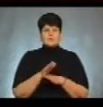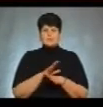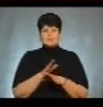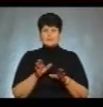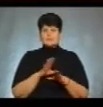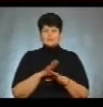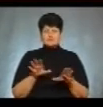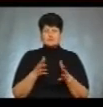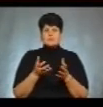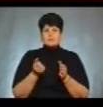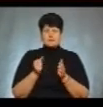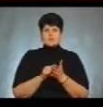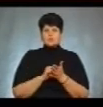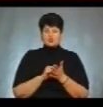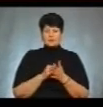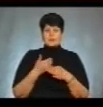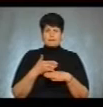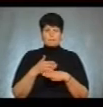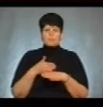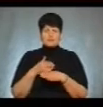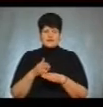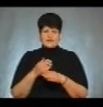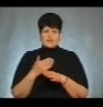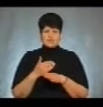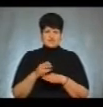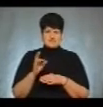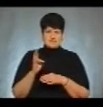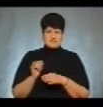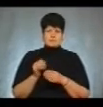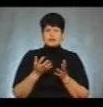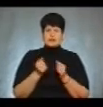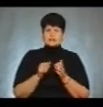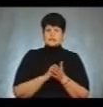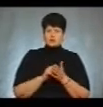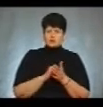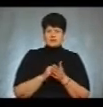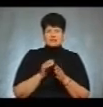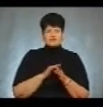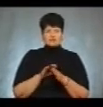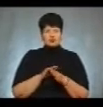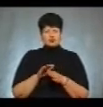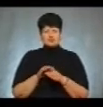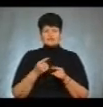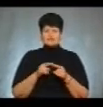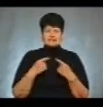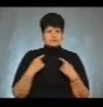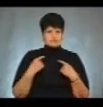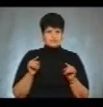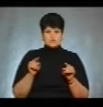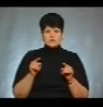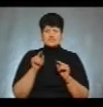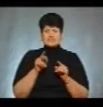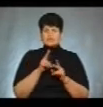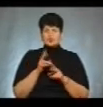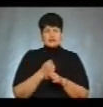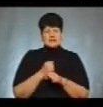вже приймали документи поділених. Розумієте, прийняти документи і виконувати – це зовсім інші. Їх ніхто